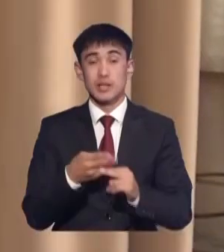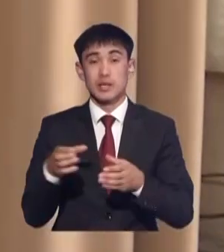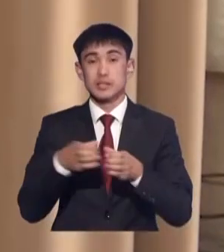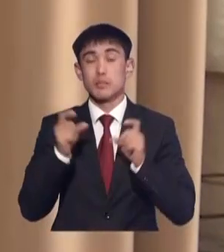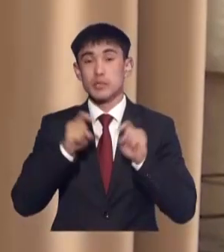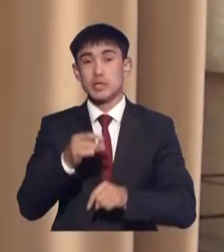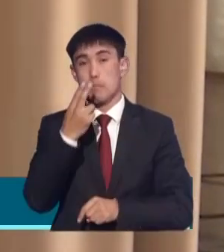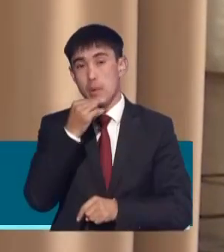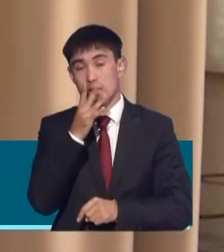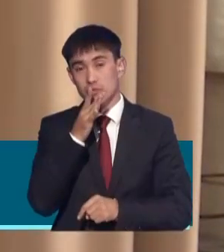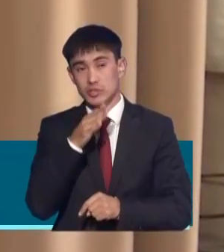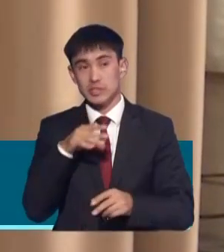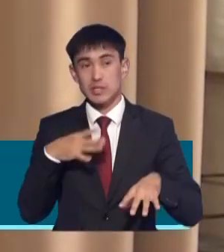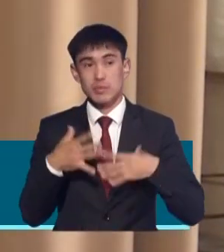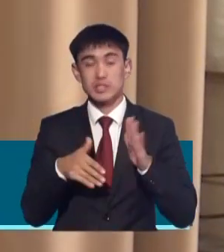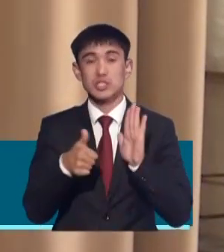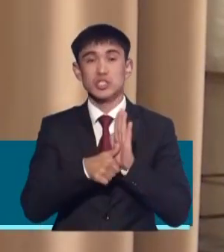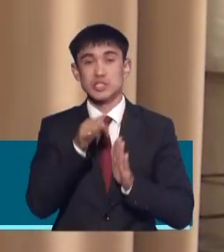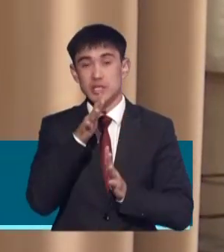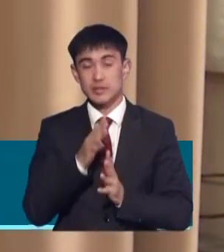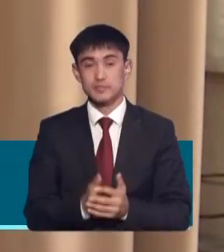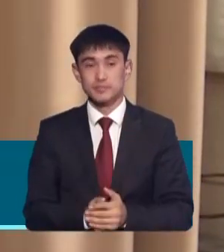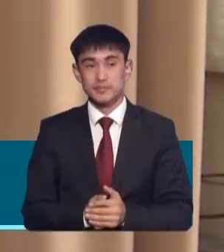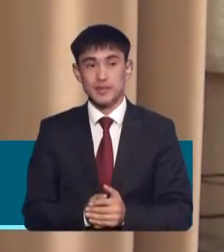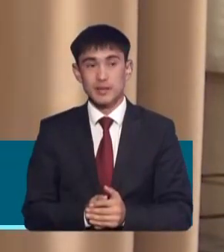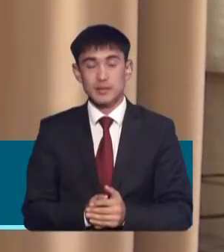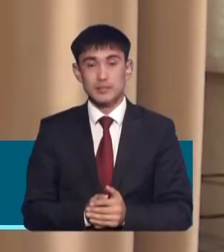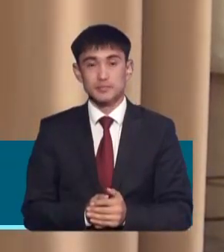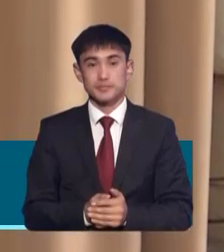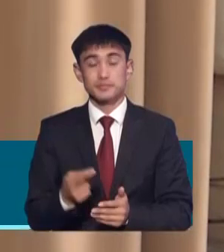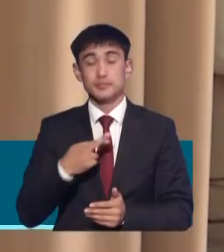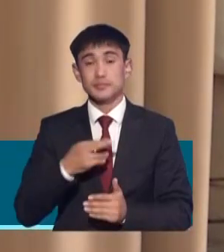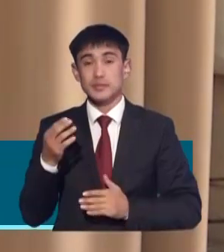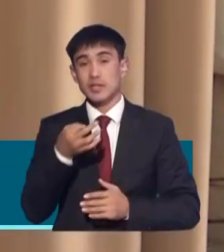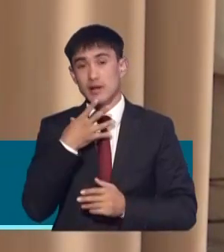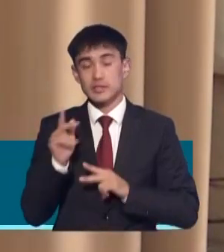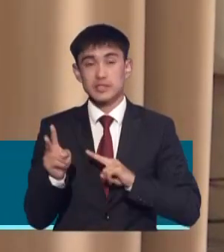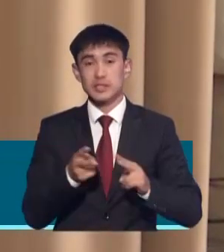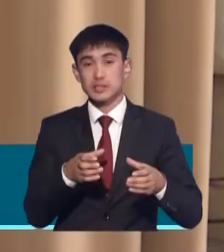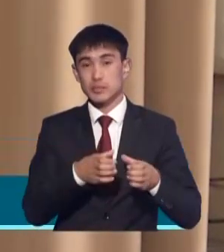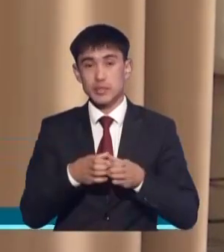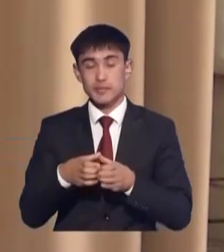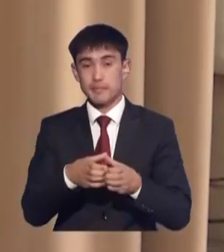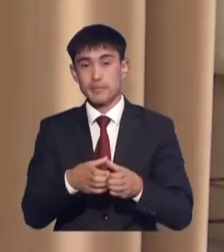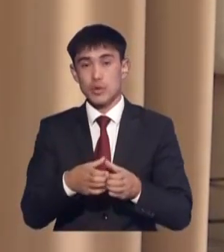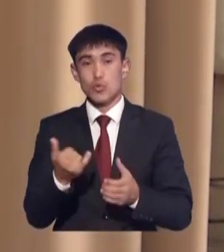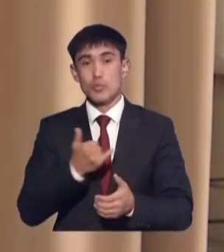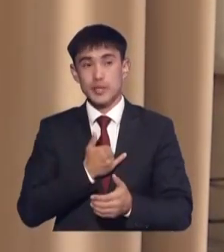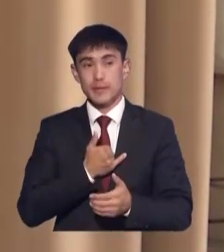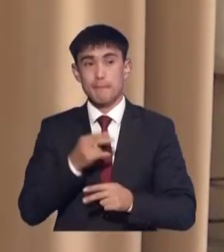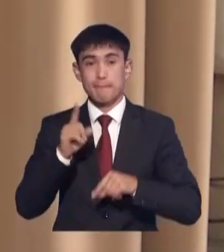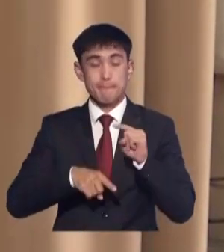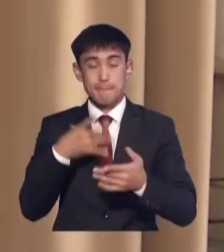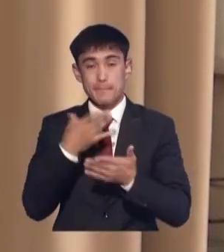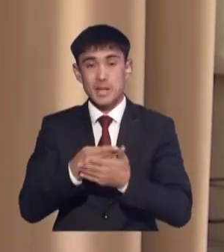в маленьком возрасте, занимаемся уже около 6 лет. Мне очень нравится этот ансамбль. Он мне уже как родной,